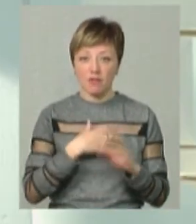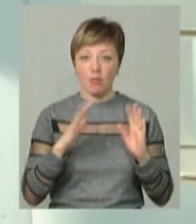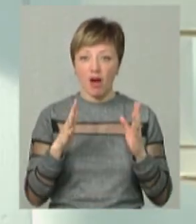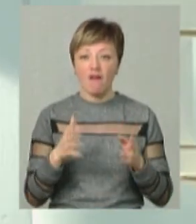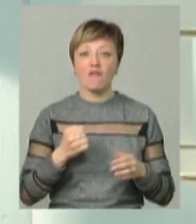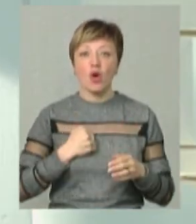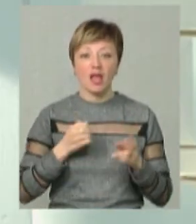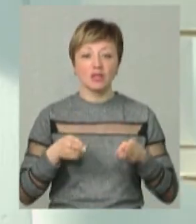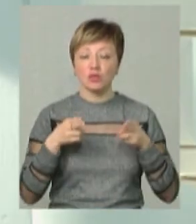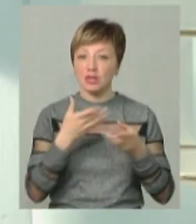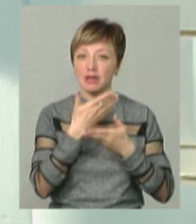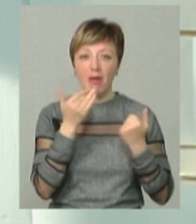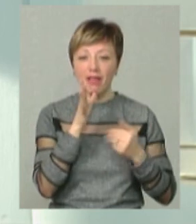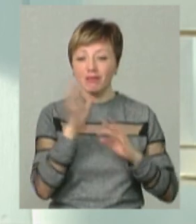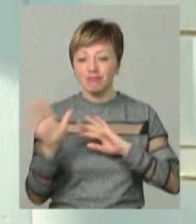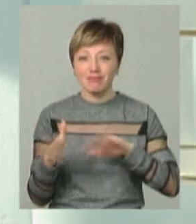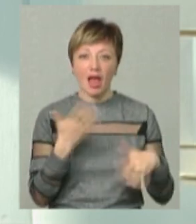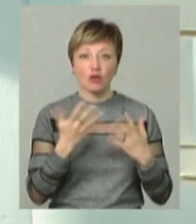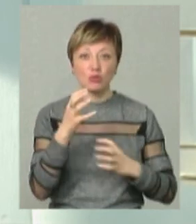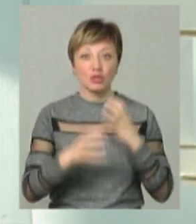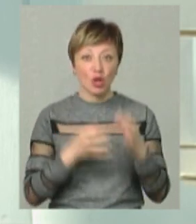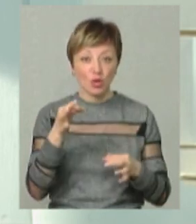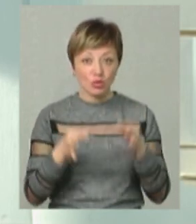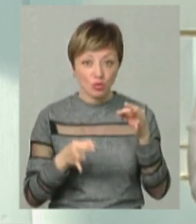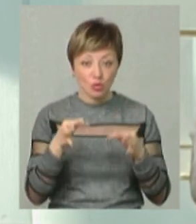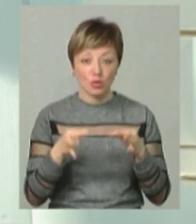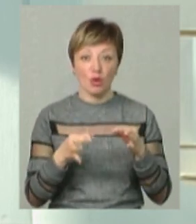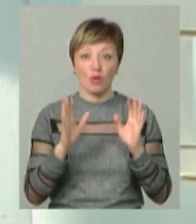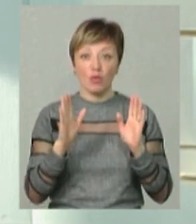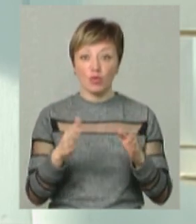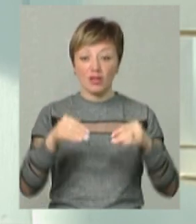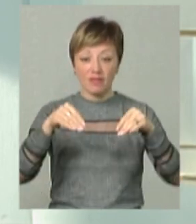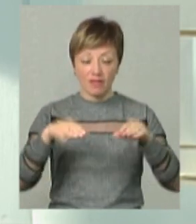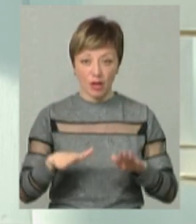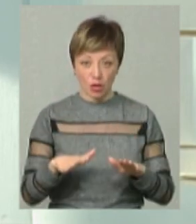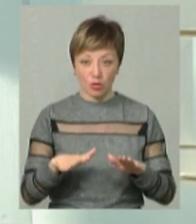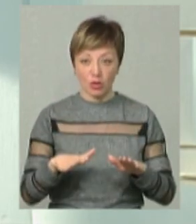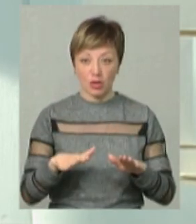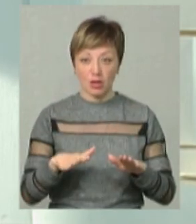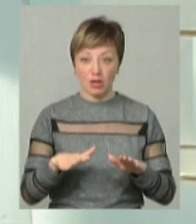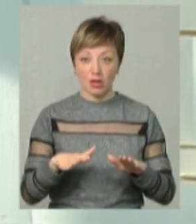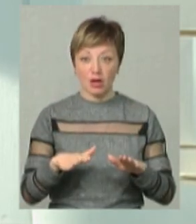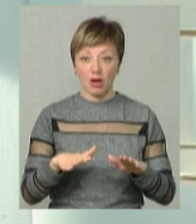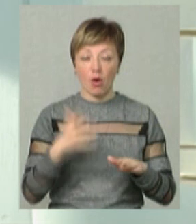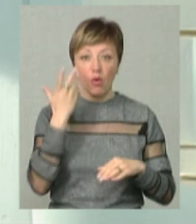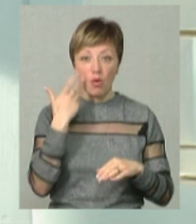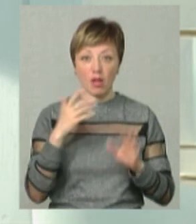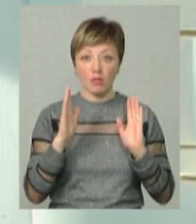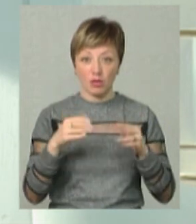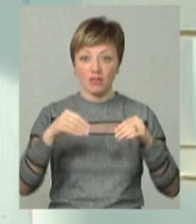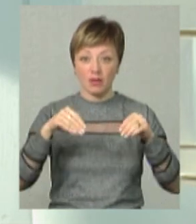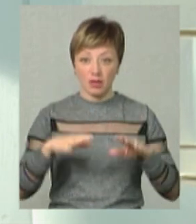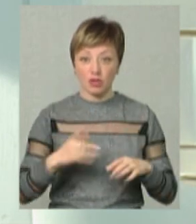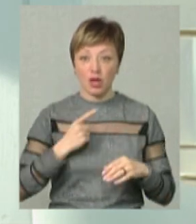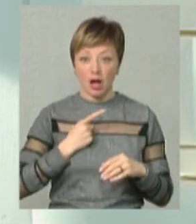злочини не мають строку давності. Тобто, якщо після міжнародного суду буде винесено вирок, не, верніше, не якщо, а коли ми всі